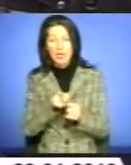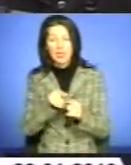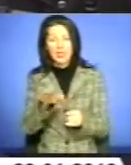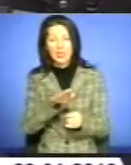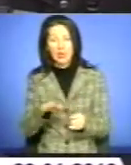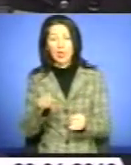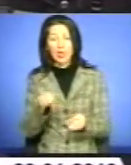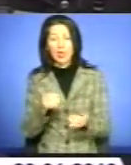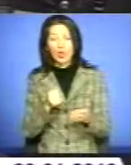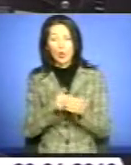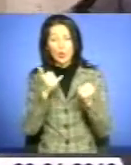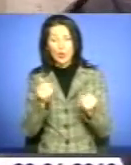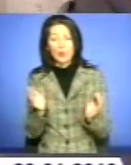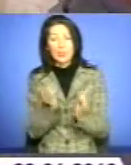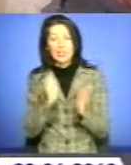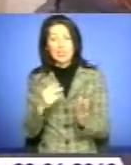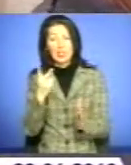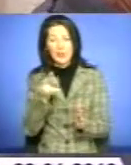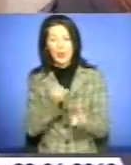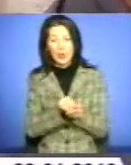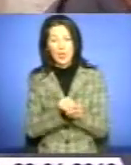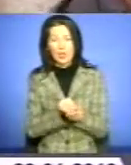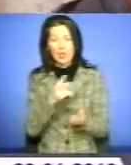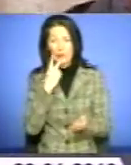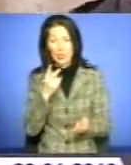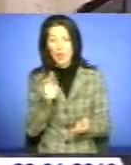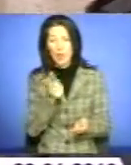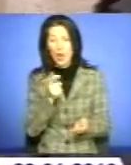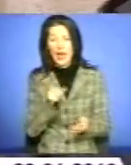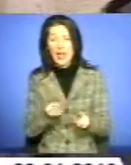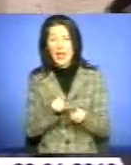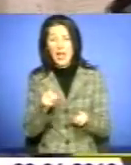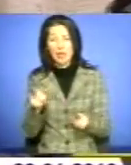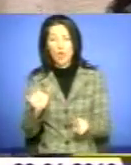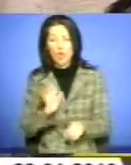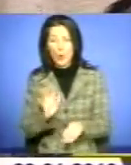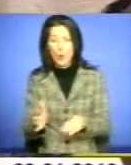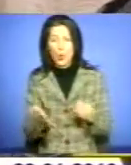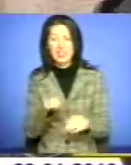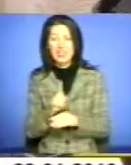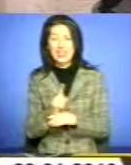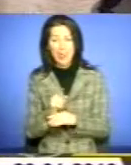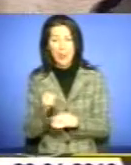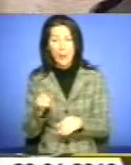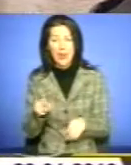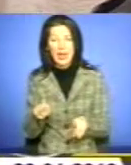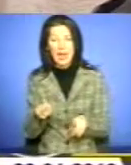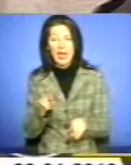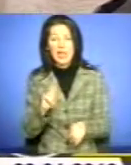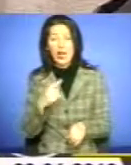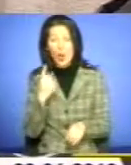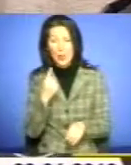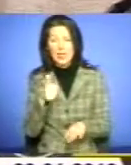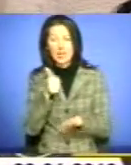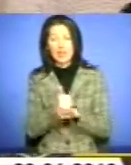сьогодні збереглося лише дві. Як ми бачимо, трохи таких людей було, адже Тернопіль, як одне з